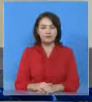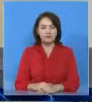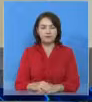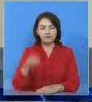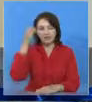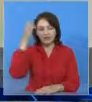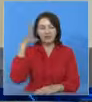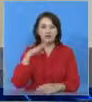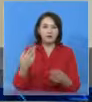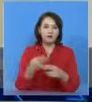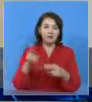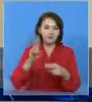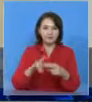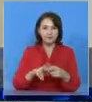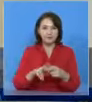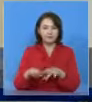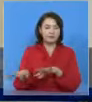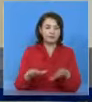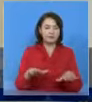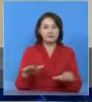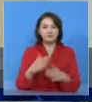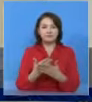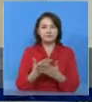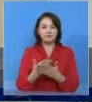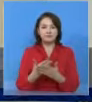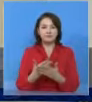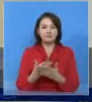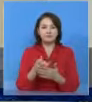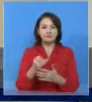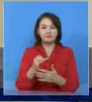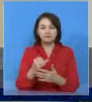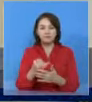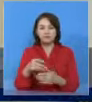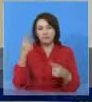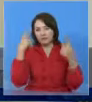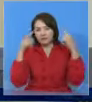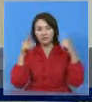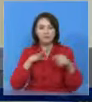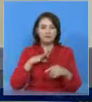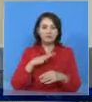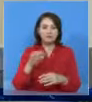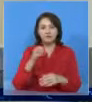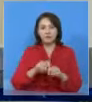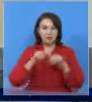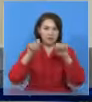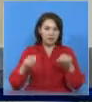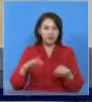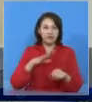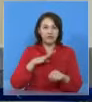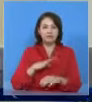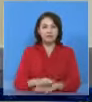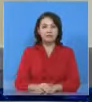ақын осы шара аясында Төлеген Айбергеновке, композитор Шәмші Қалдаяқовқа ескерткіштер ашылуын жоспарлап